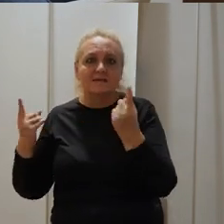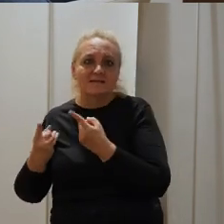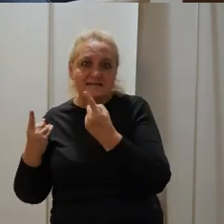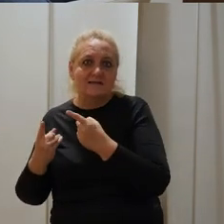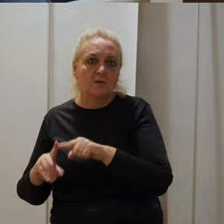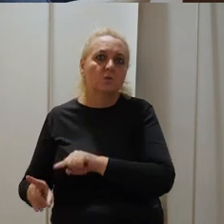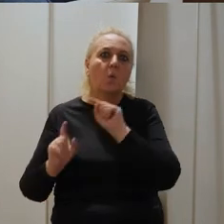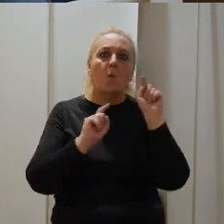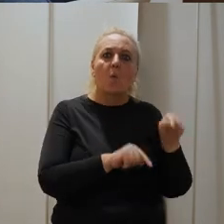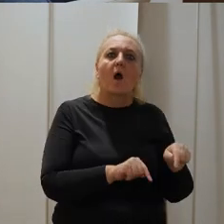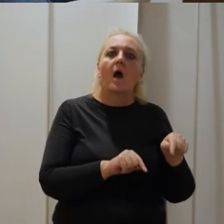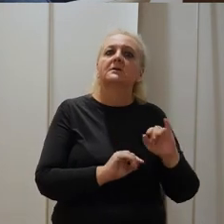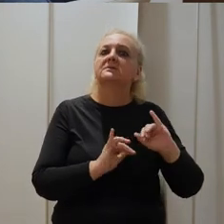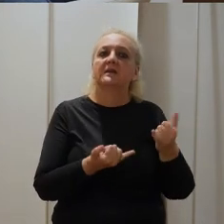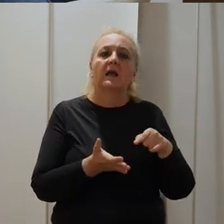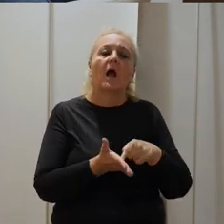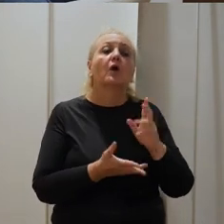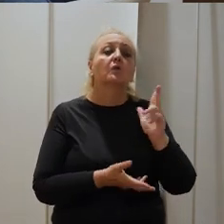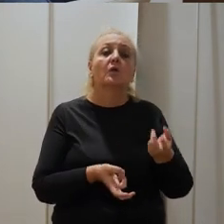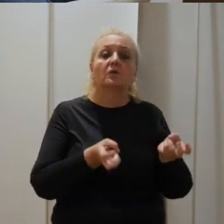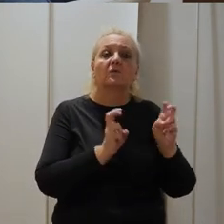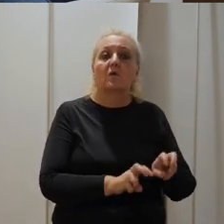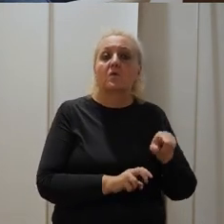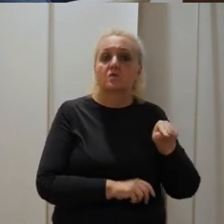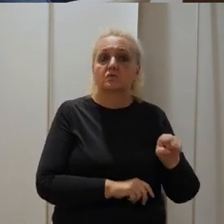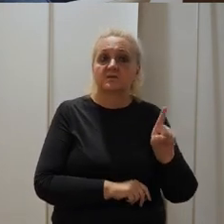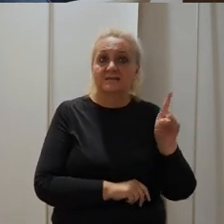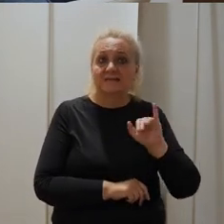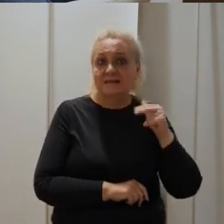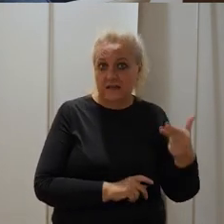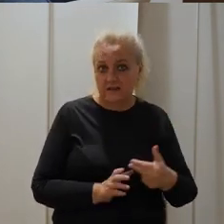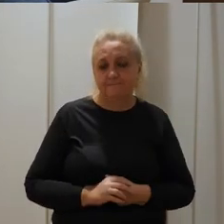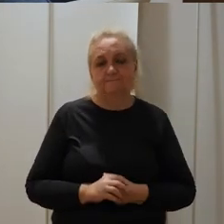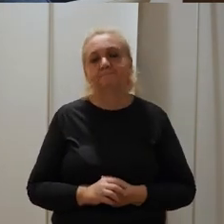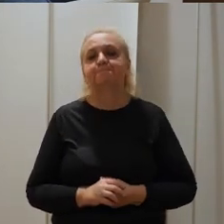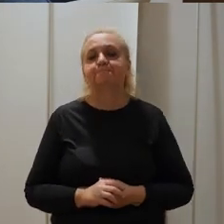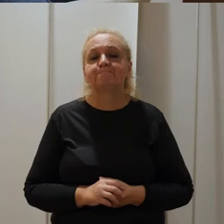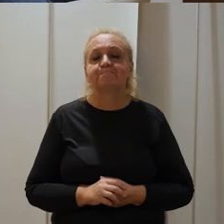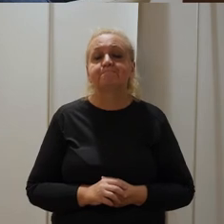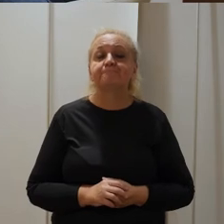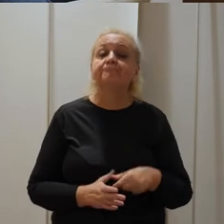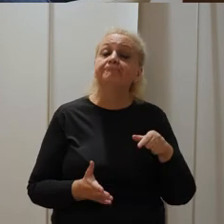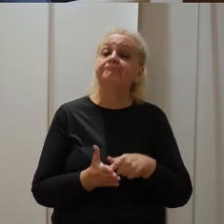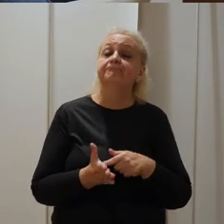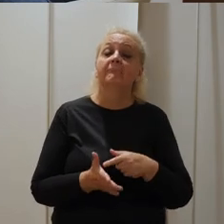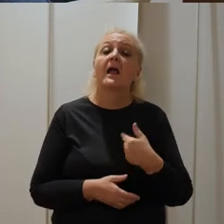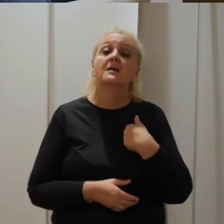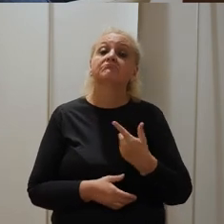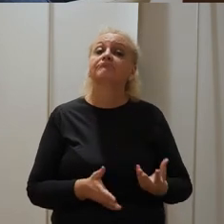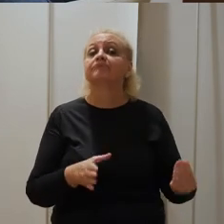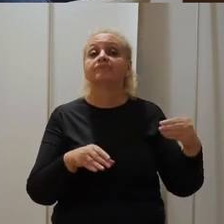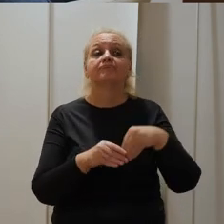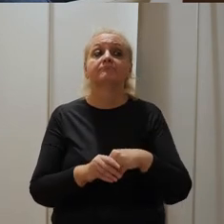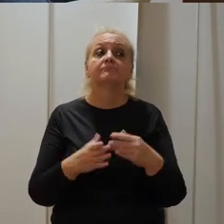czasami jak twórcy i twórczynie zinowi. Przy czym my ich wrzucamy